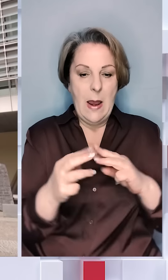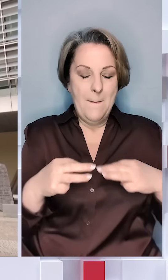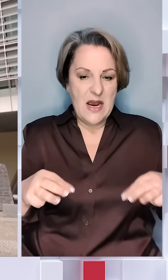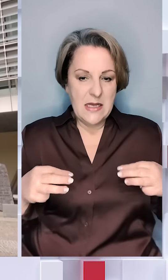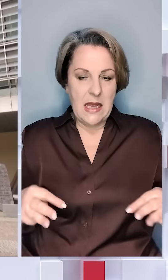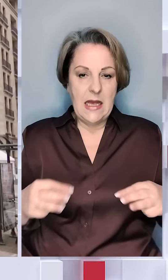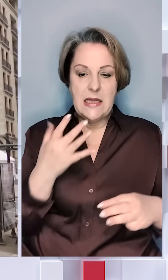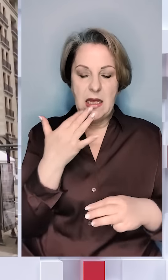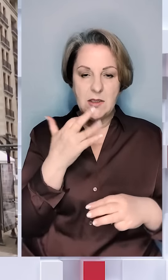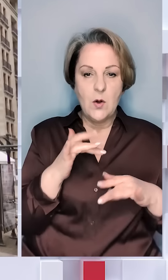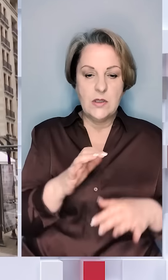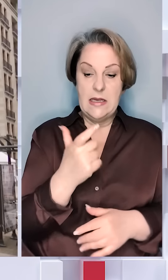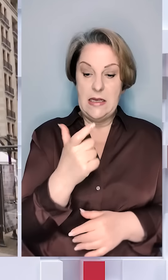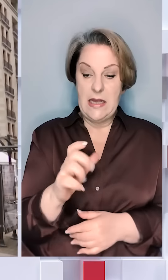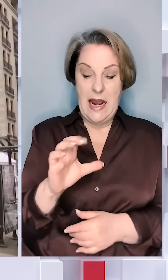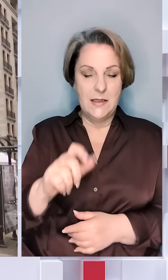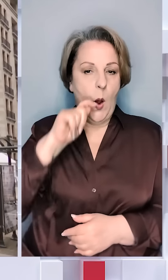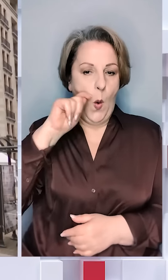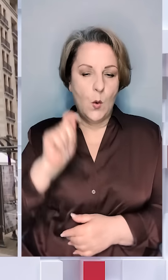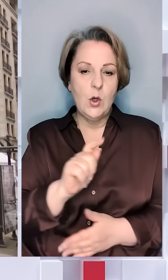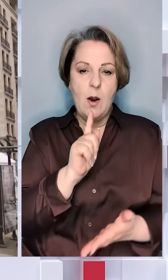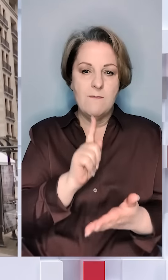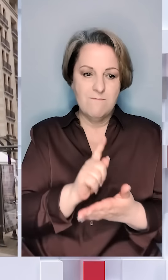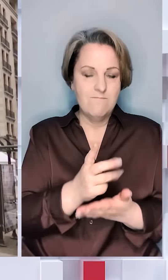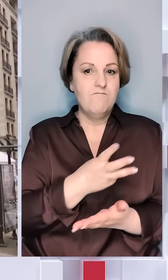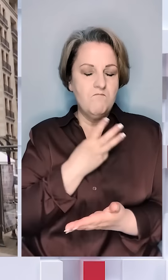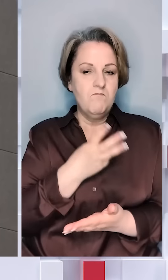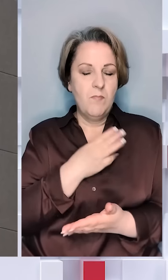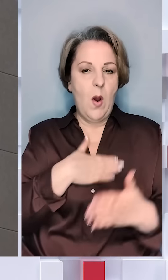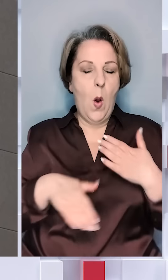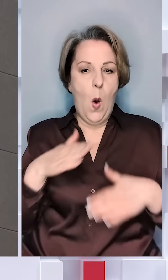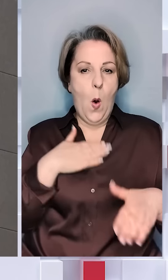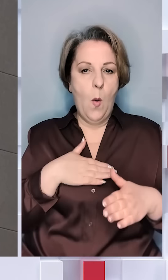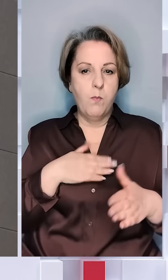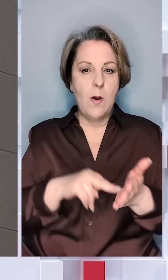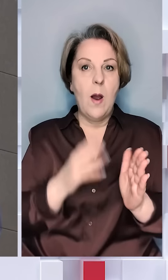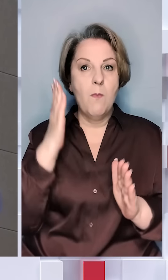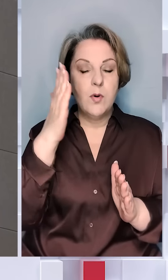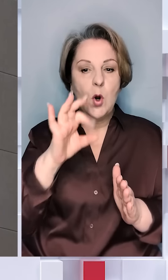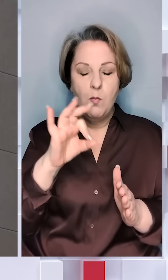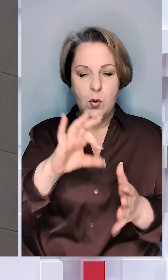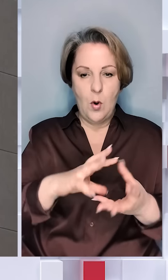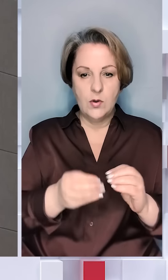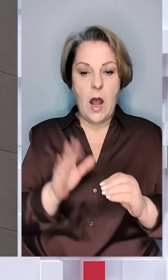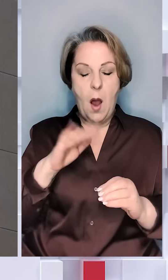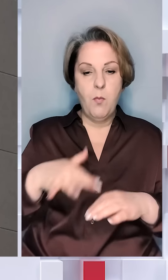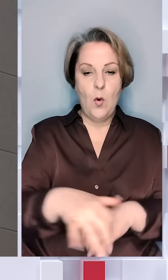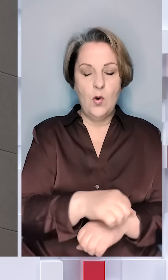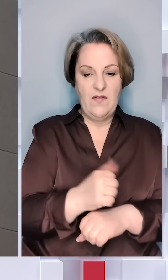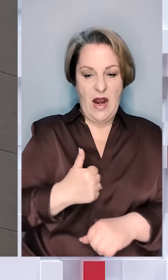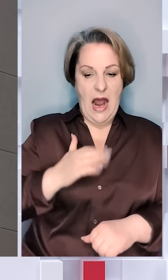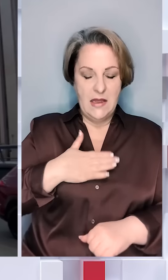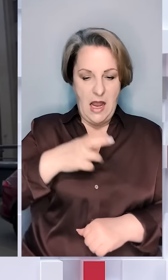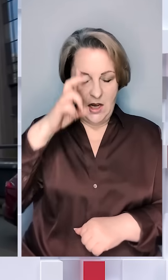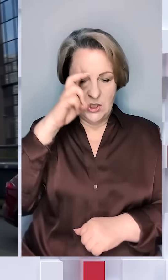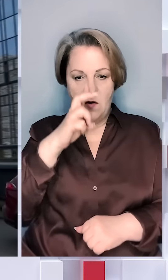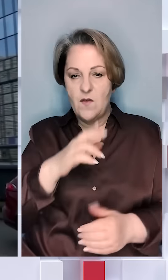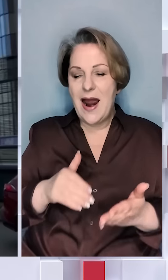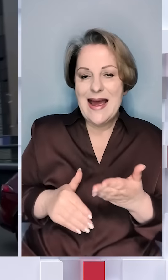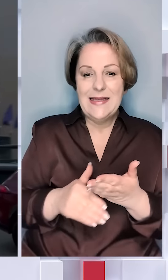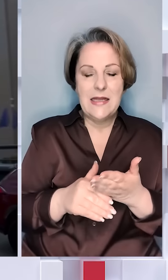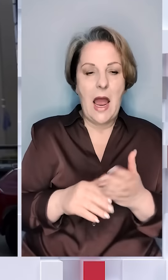із міністрами закордонних справ ЄС, і Україна має оптимістичні прогнози щодо їхніх результатів. Після Революції Гідності наша держава